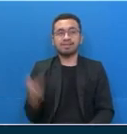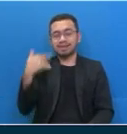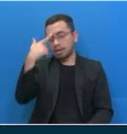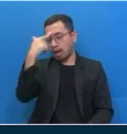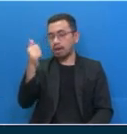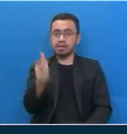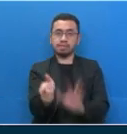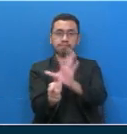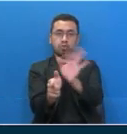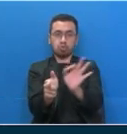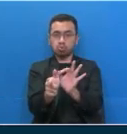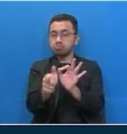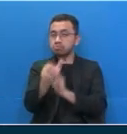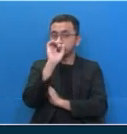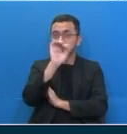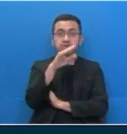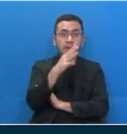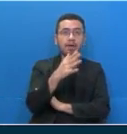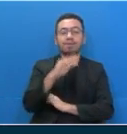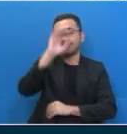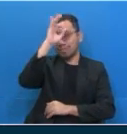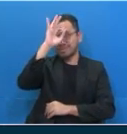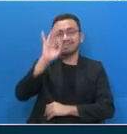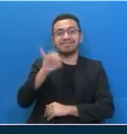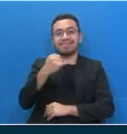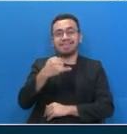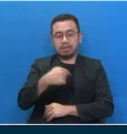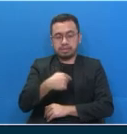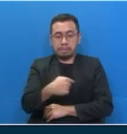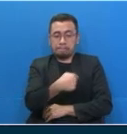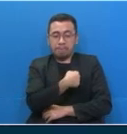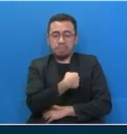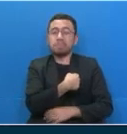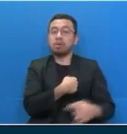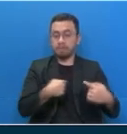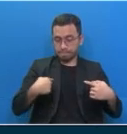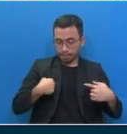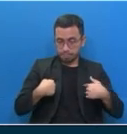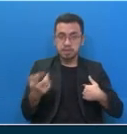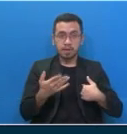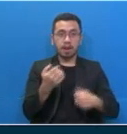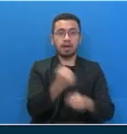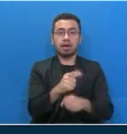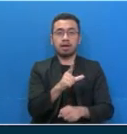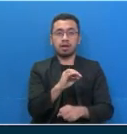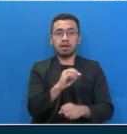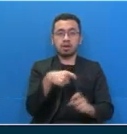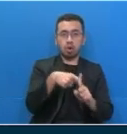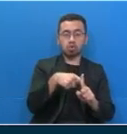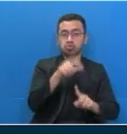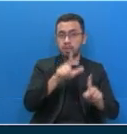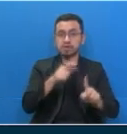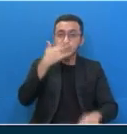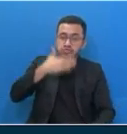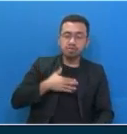temuan peluru yang bersarang di tubuh Yosua itu teridentifikasi berasal dari senjata api Glock 17 milik Richard Eliezer.